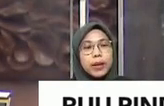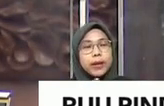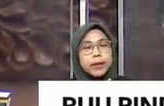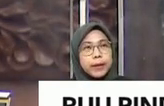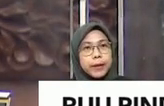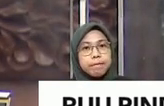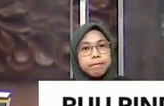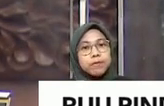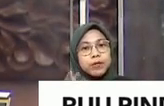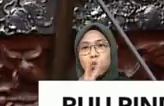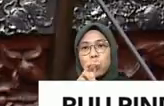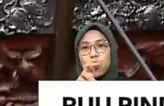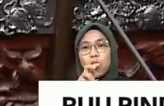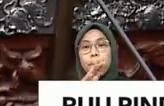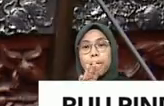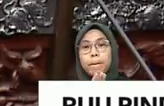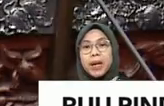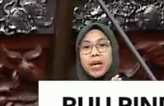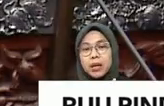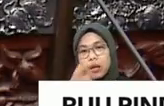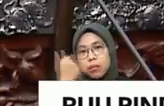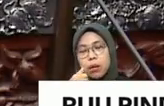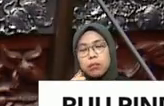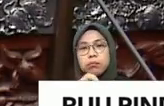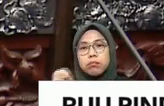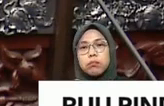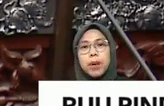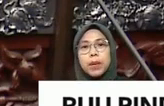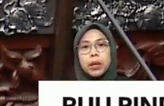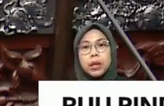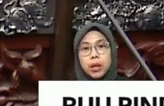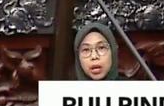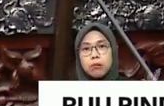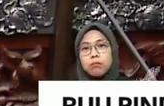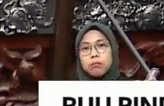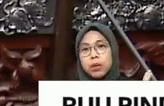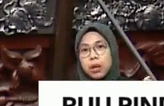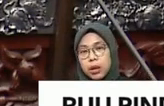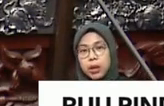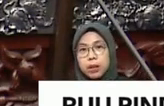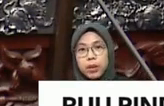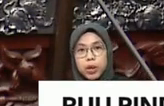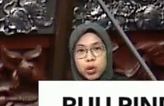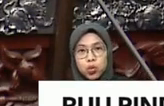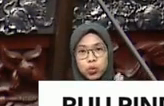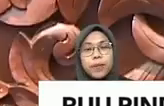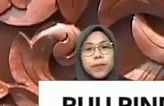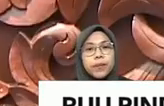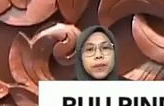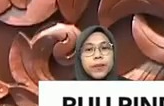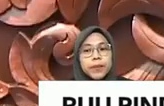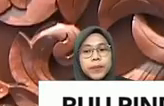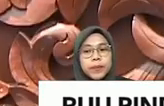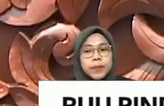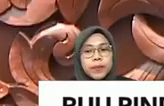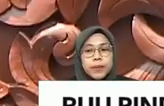Apparel lanjutnya ini meledakkan selama 39 ahli paling negara ini melompat Pati sejak 2018 dan Tidakkah itu